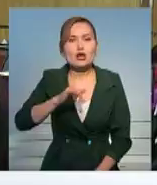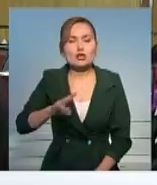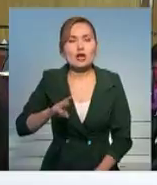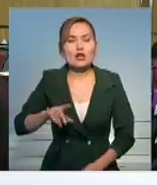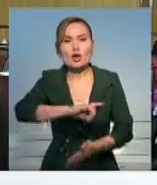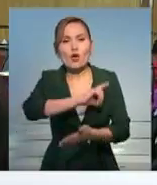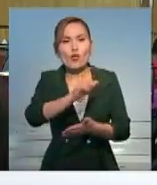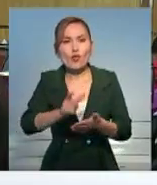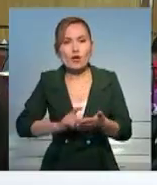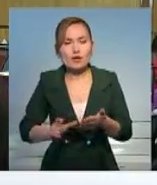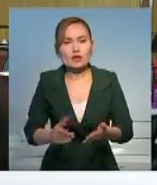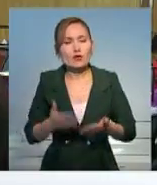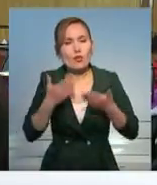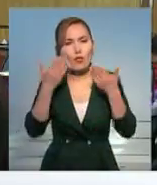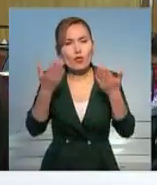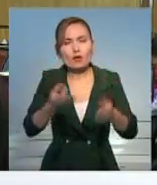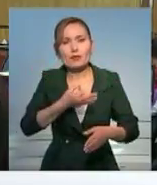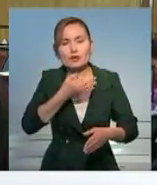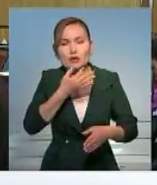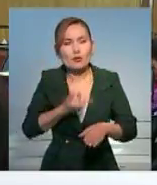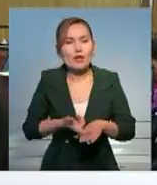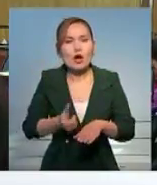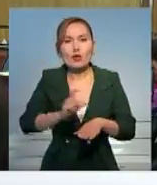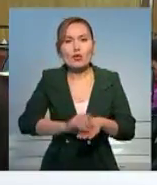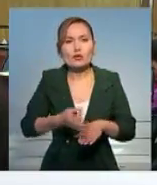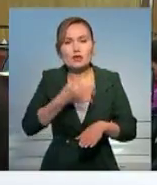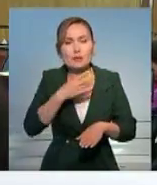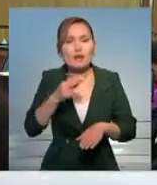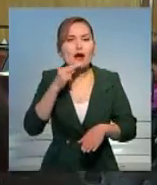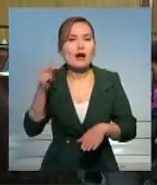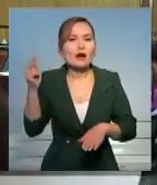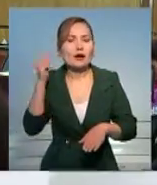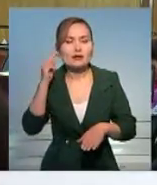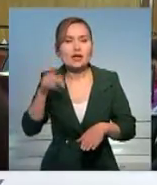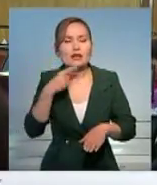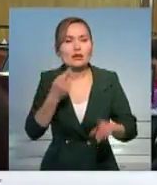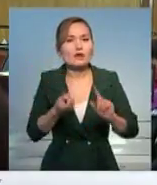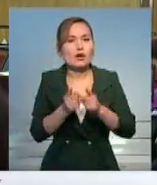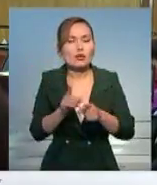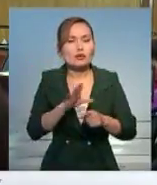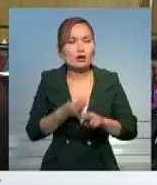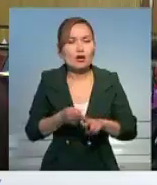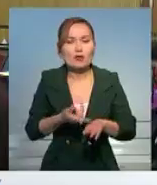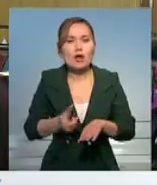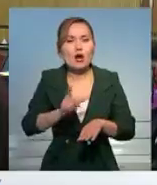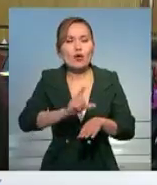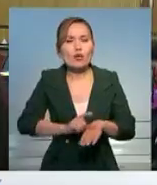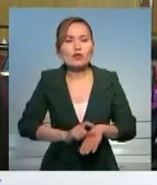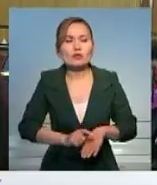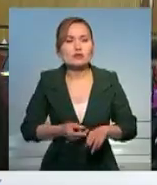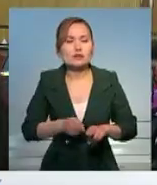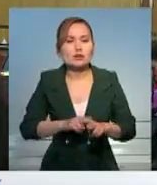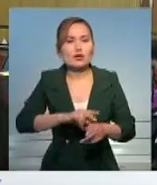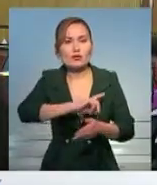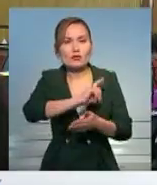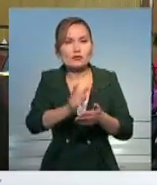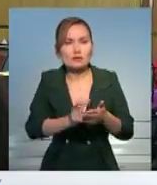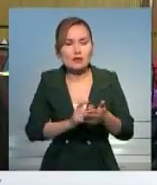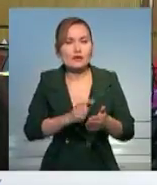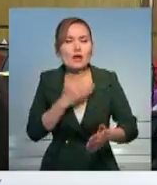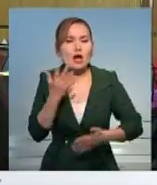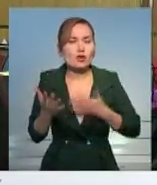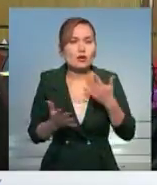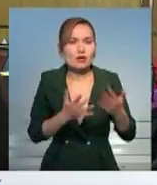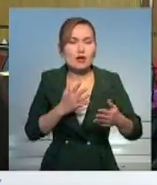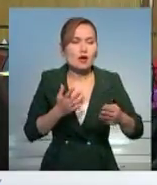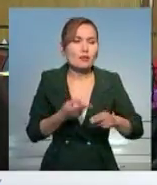танысып, бірден жақсы көріп қалдым. Бірнеше туындысын қытайшаға тәржімалап шықтым. Өлеңдері отты, мағынасы терең, еркіндікке деген